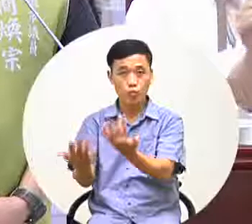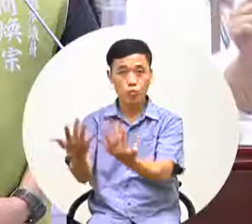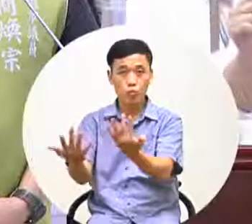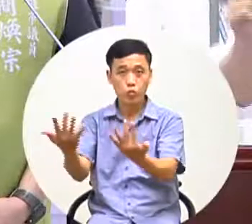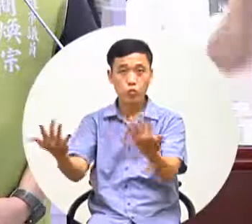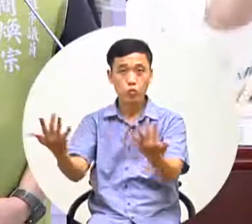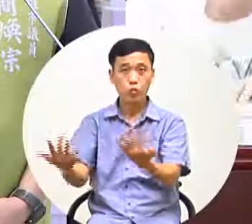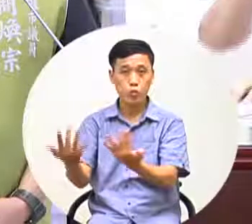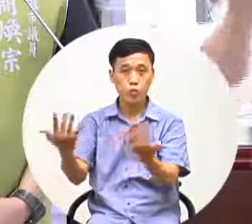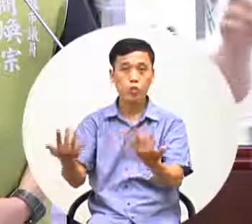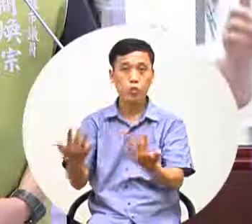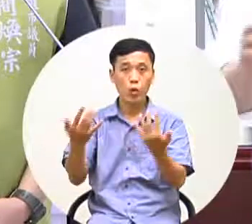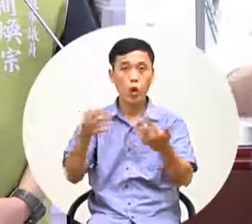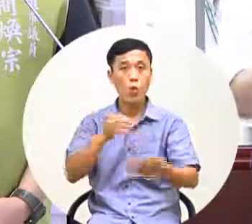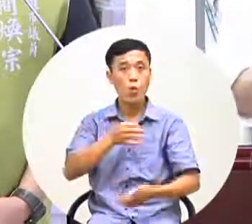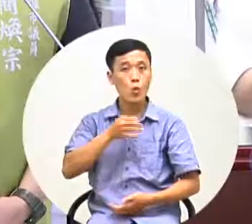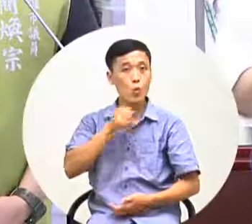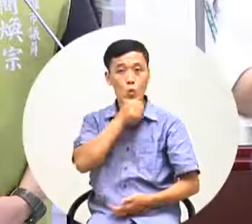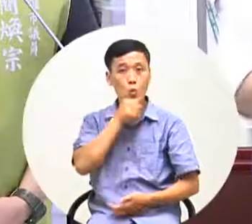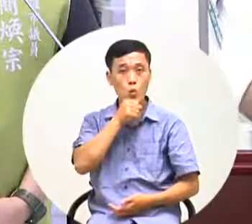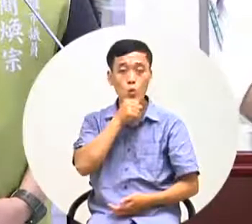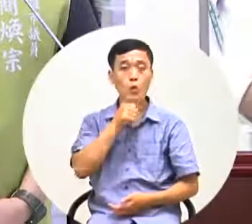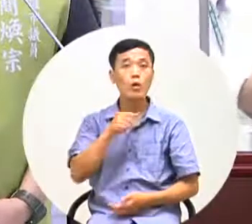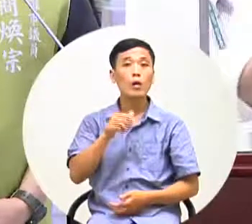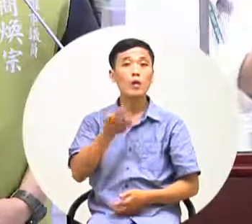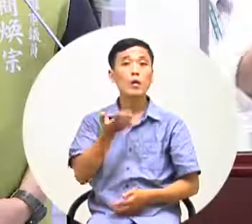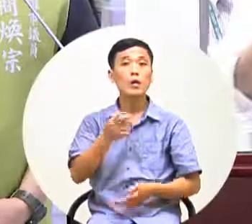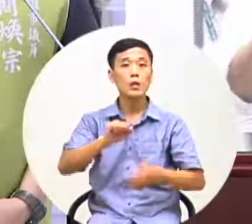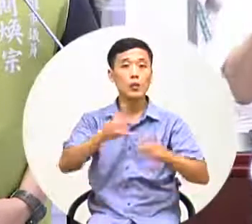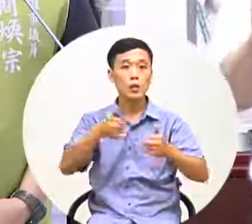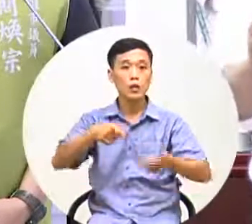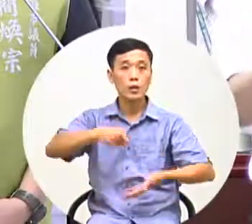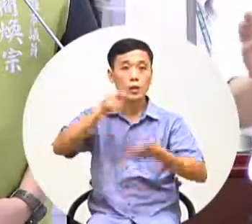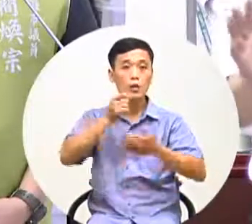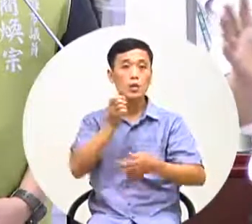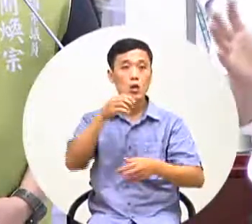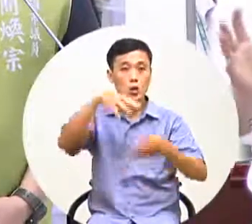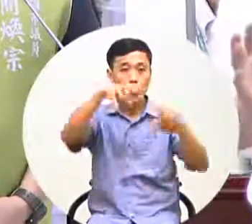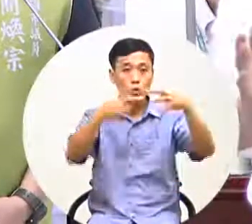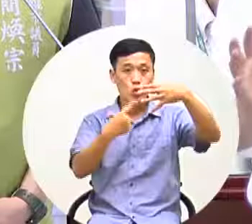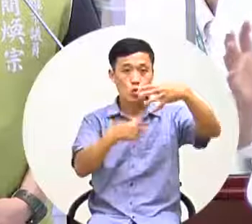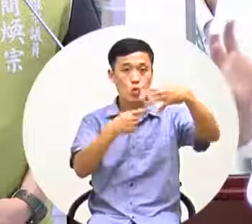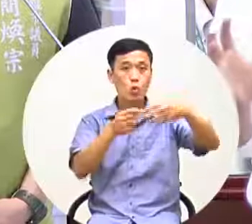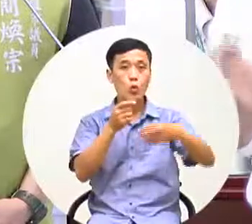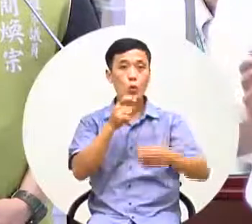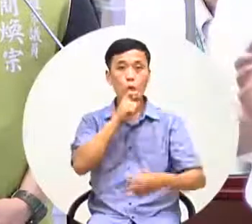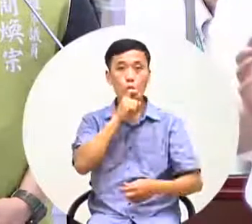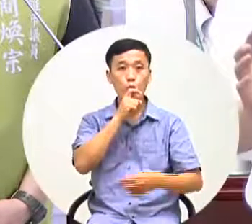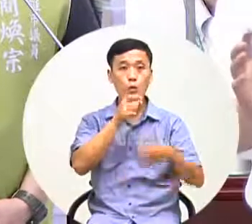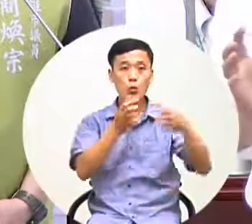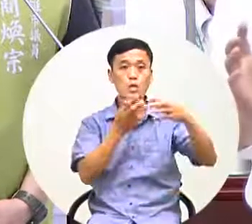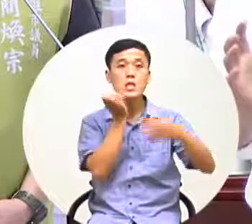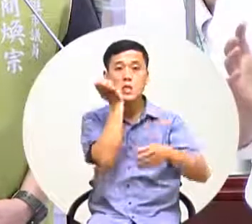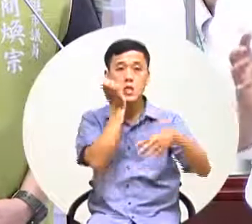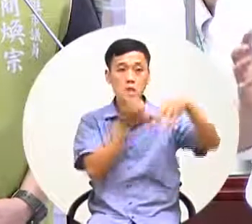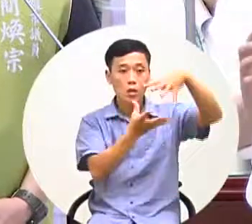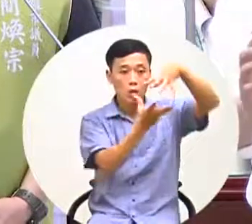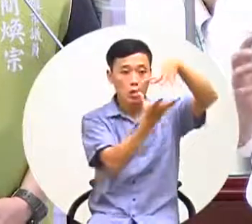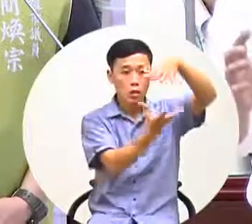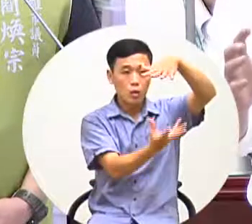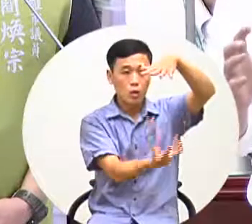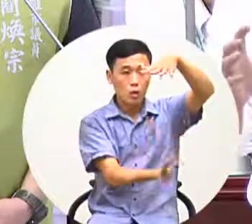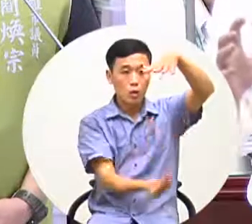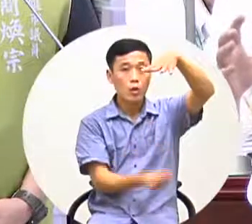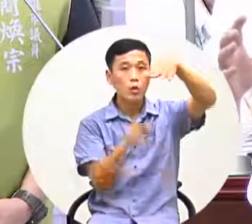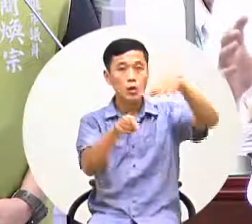员提到刚刚那个钟乳石也好，或是说更上面一层，事实上那个地方的资源其实更丰富。那为什么？因